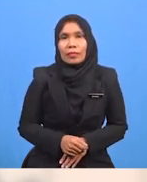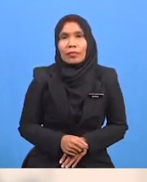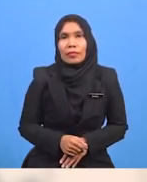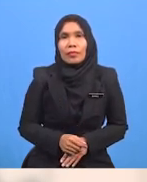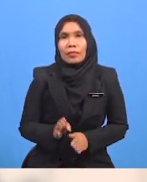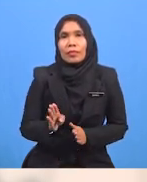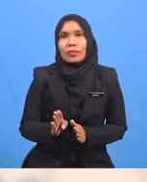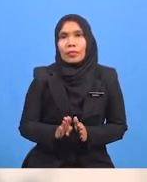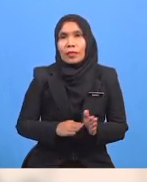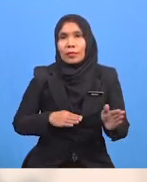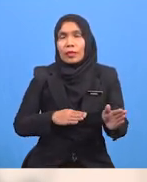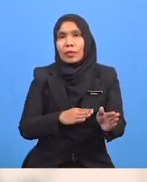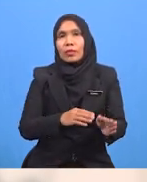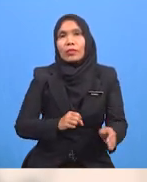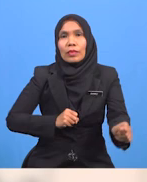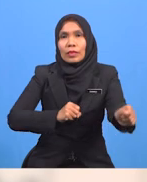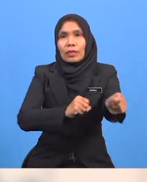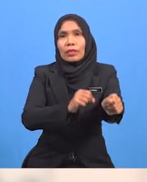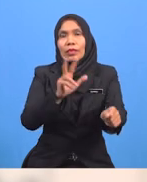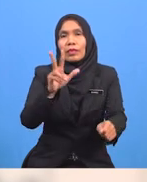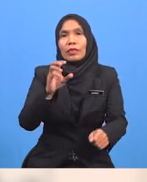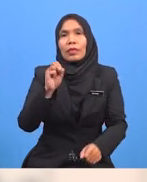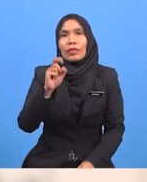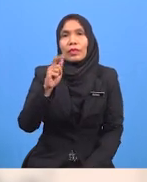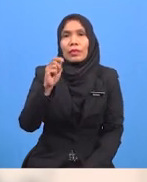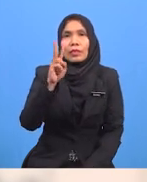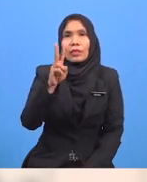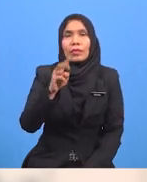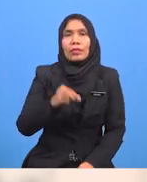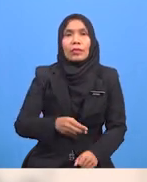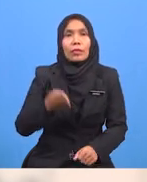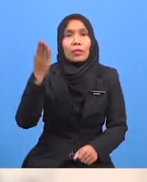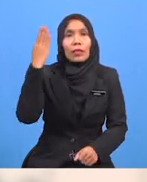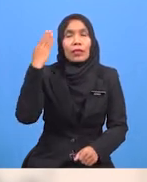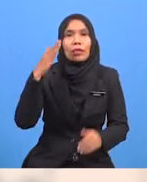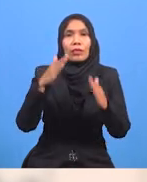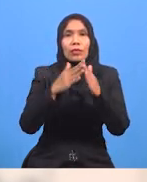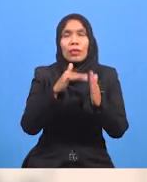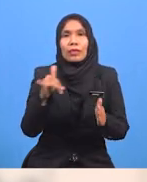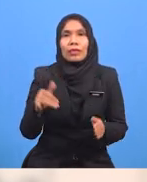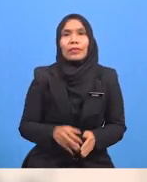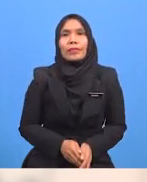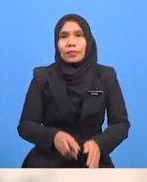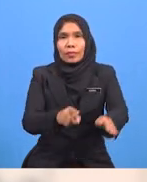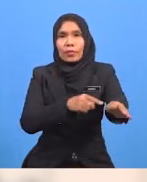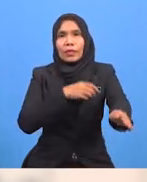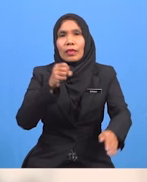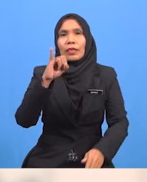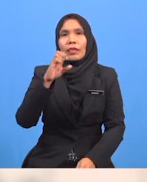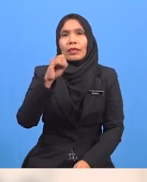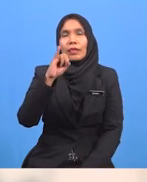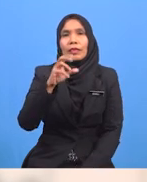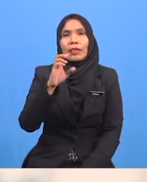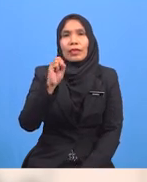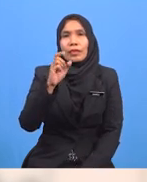sisi SD berukuran 20 m VCD berukuran 16-bit dan Sisi